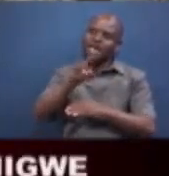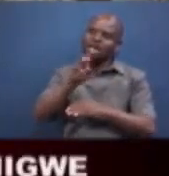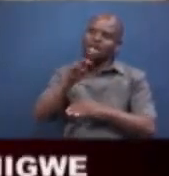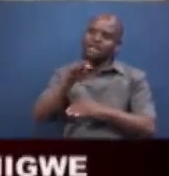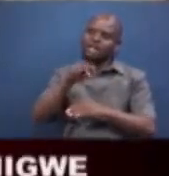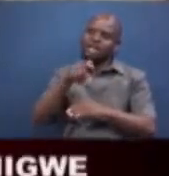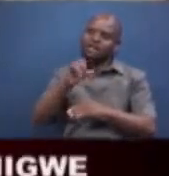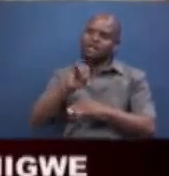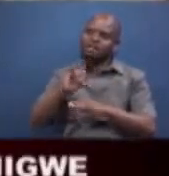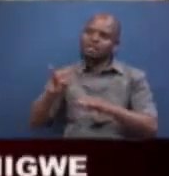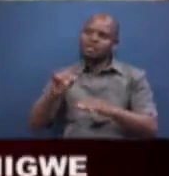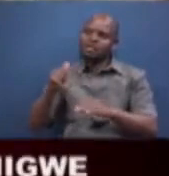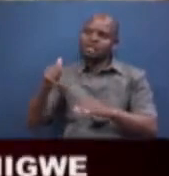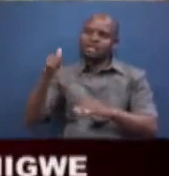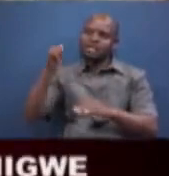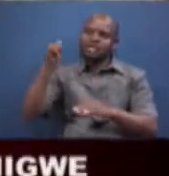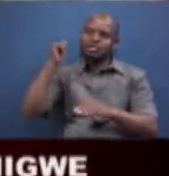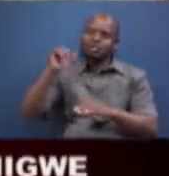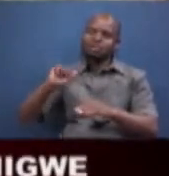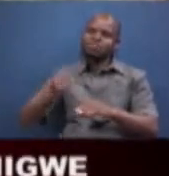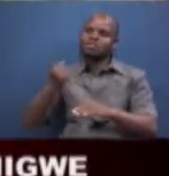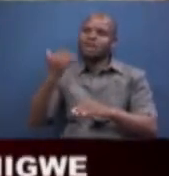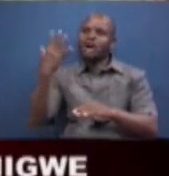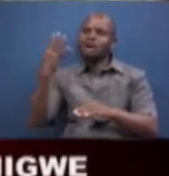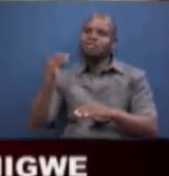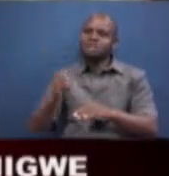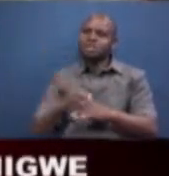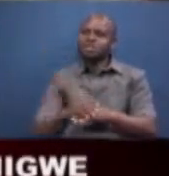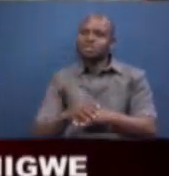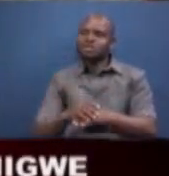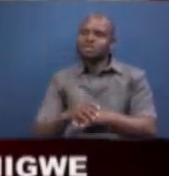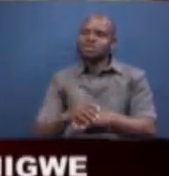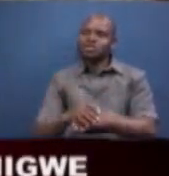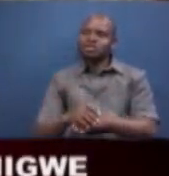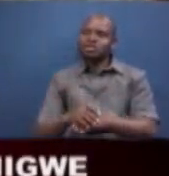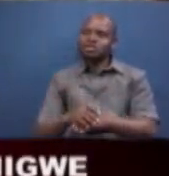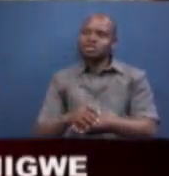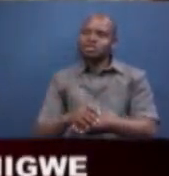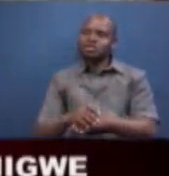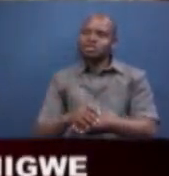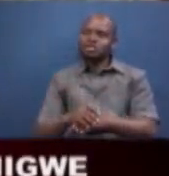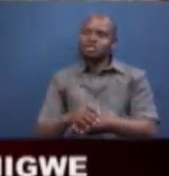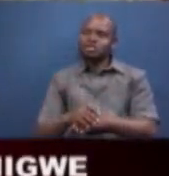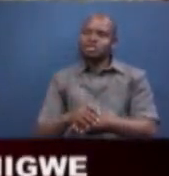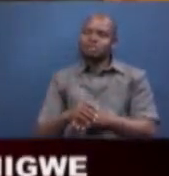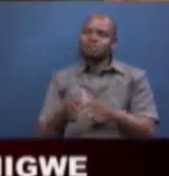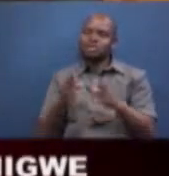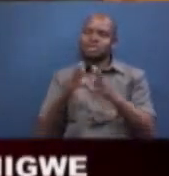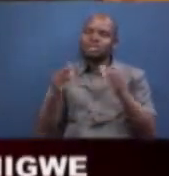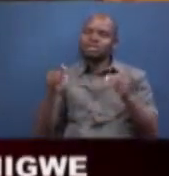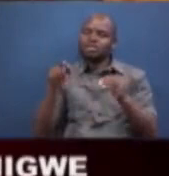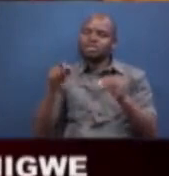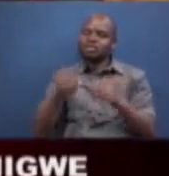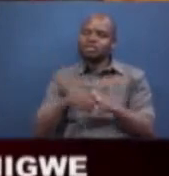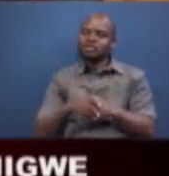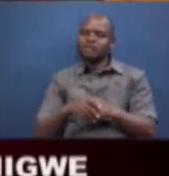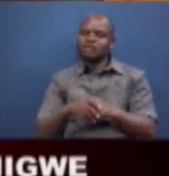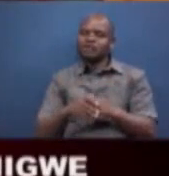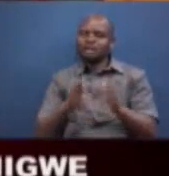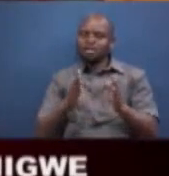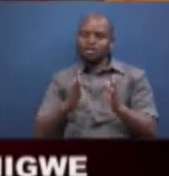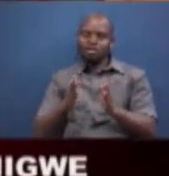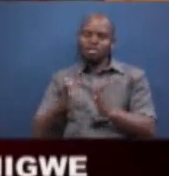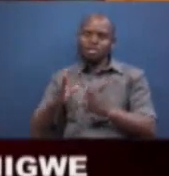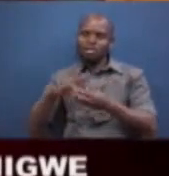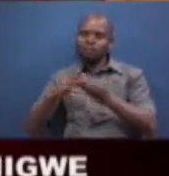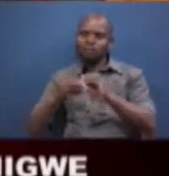itakuwa ya serikali. Na juzi tumepeleka milioni 50 Msagara. Mtakao chelewa ni nyie. Katika mpango jumuishi